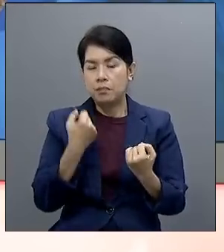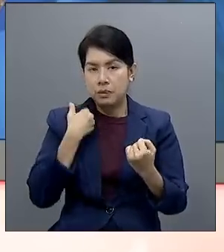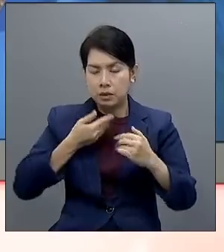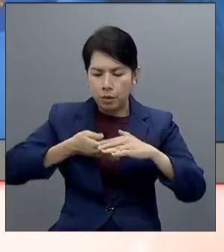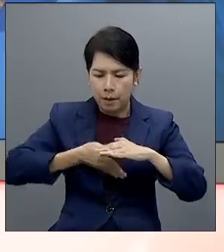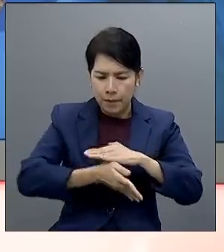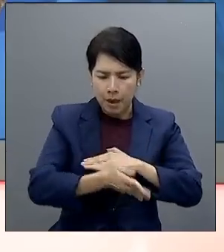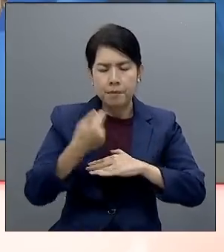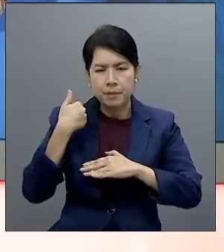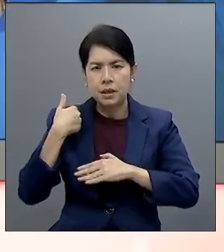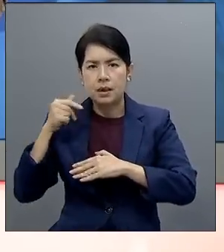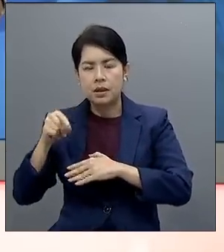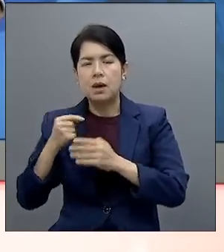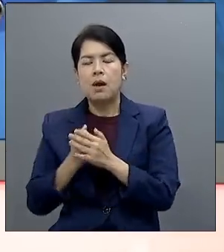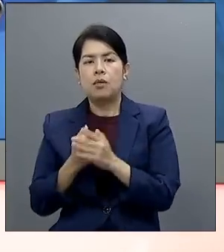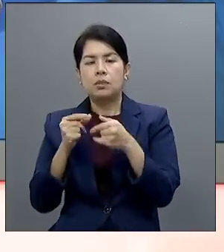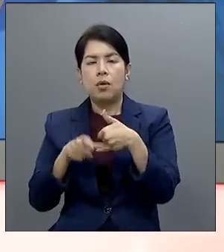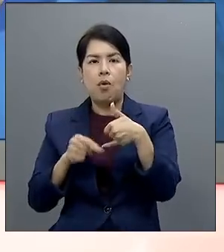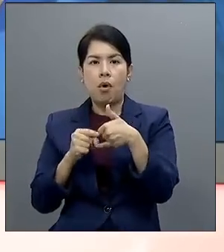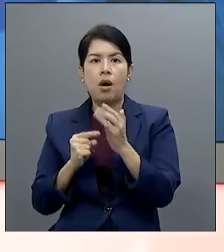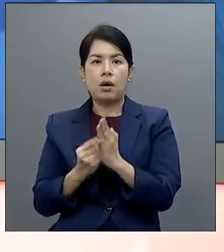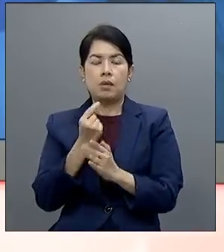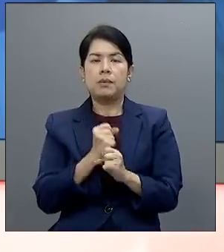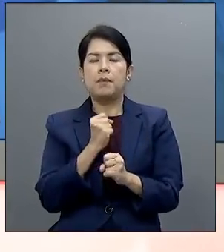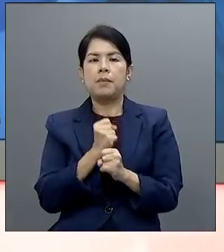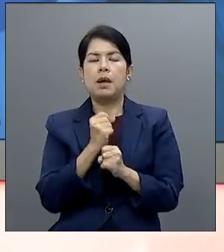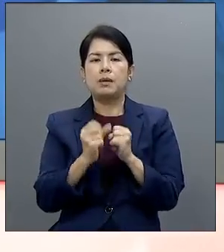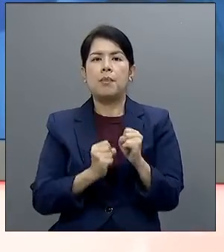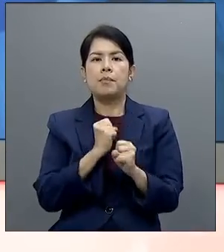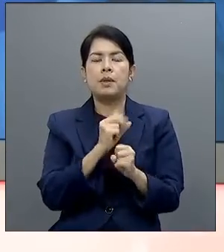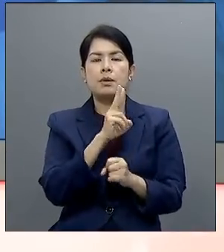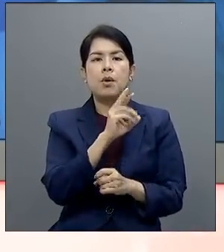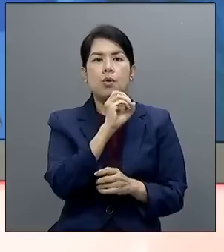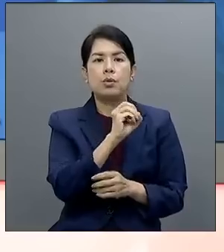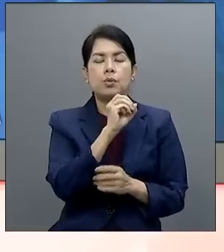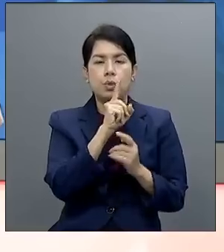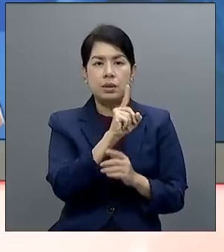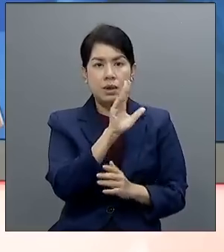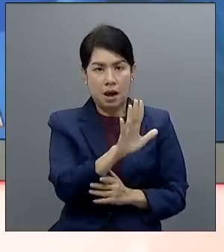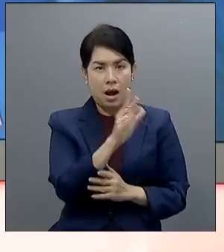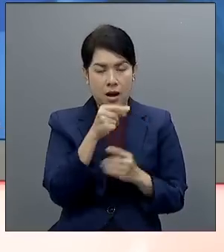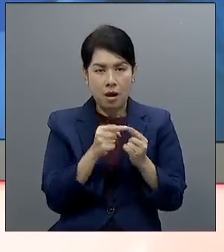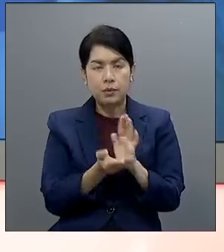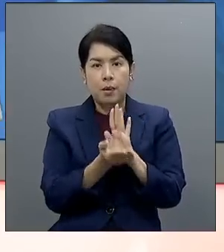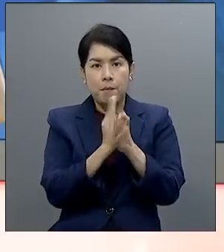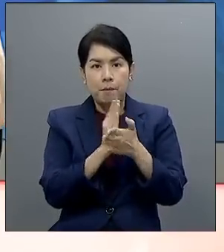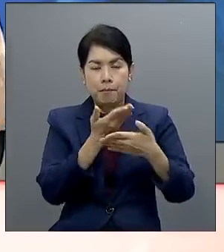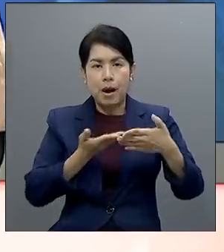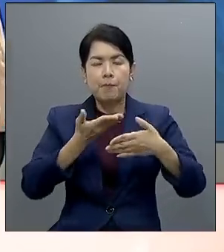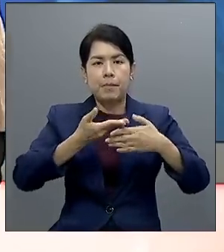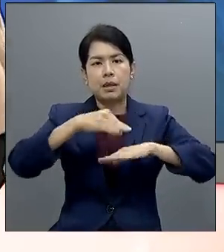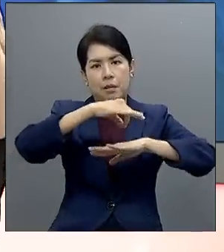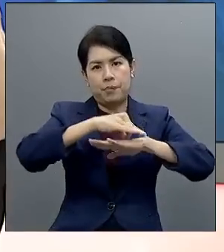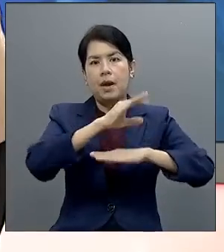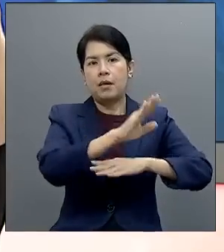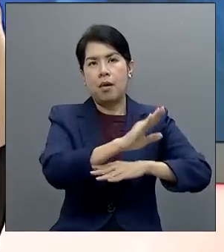สกอตแลนด์ค่ะเขาเริ่มทำงานที่ Ocean Gateในเมื่อปี 2015ก่อนจะก้าวขึ้นมาเป็นผู้อำนวยการฝ่ายปฏิบัติการทางทะเลแต่คุณผู้ชม